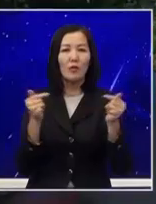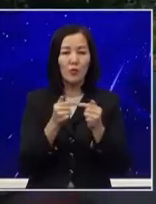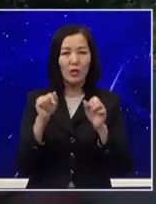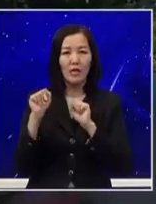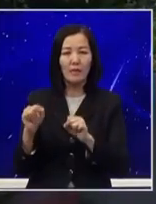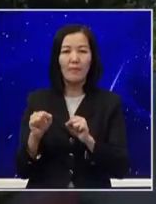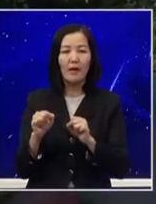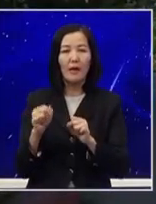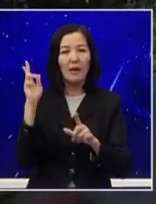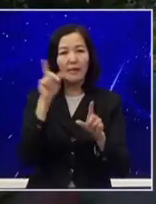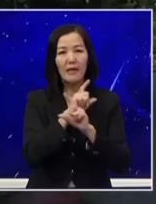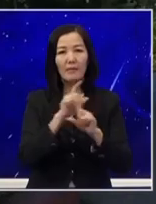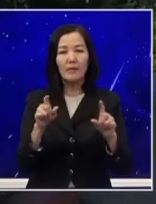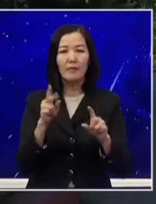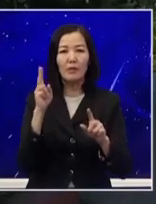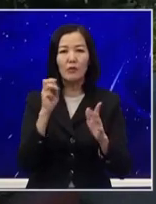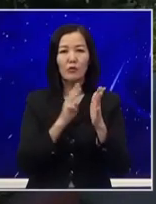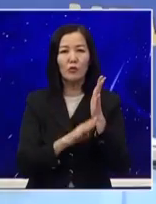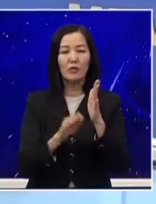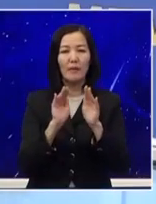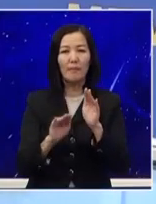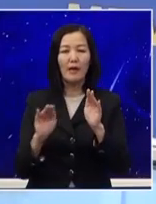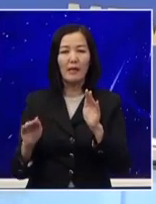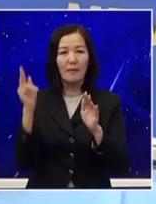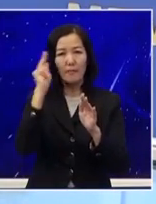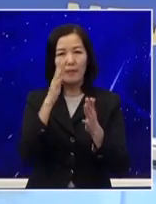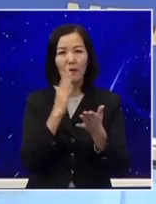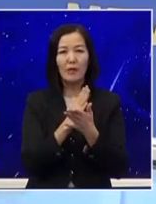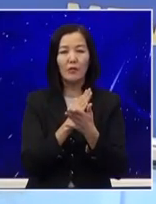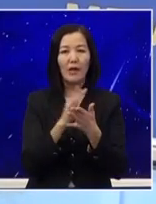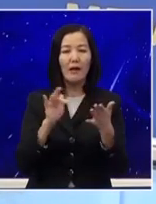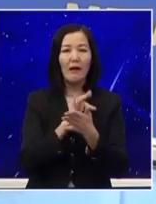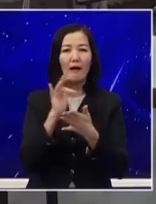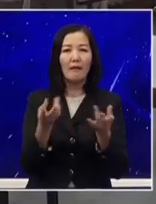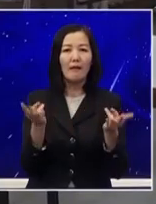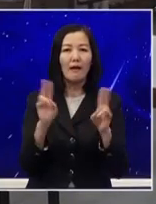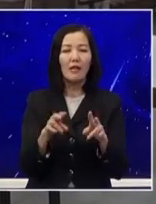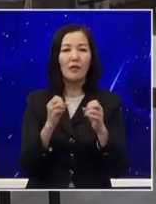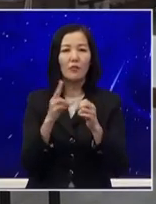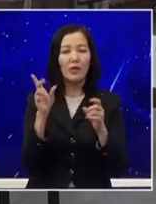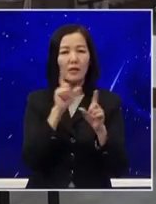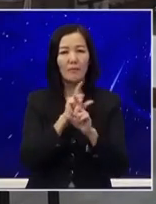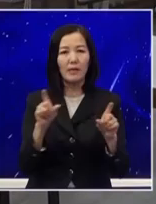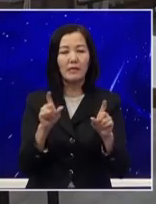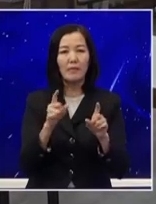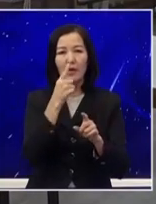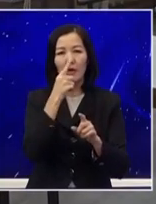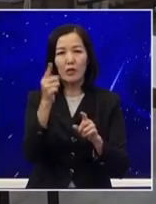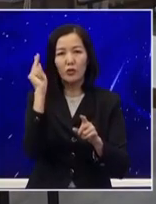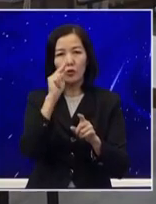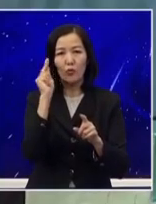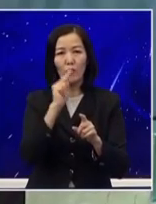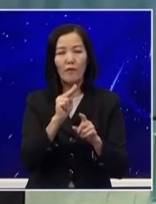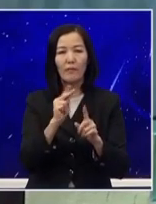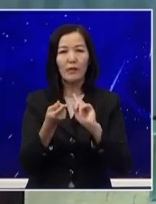сақтай отырып, аталған мектептерде 290 бала білім алуда. Ал қаладағы қалған 12 мектеп қашықтан оқу